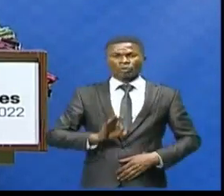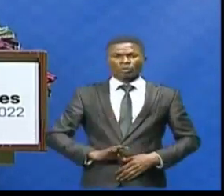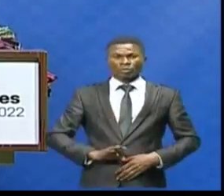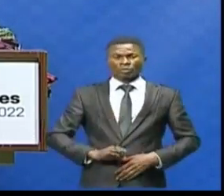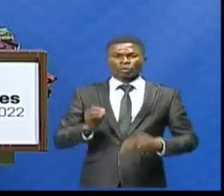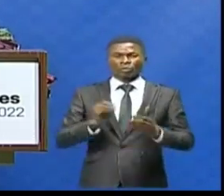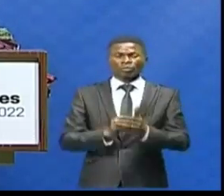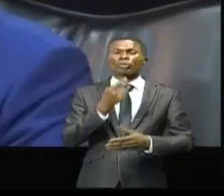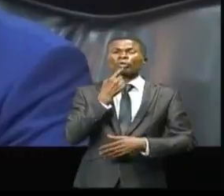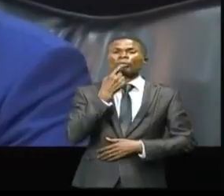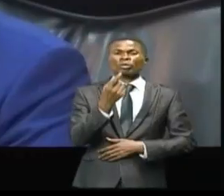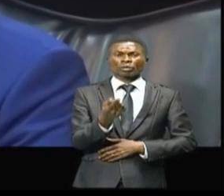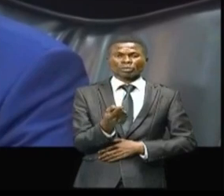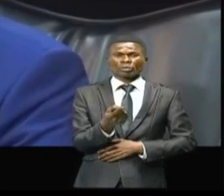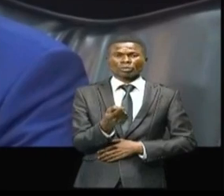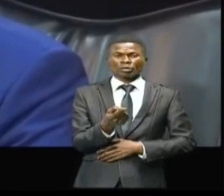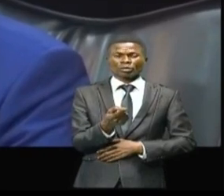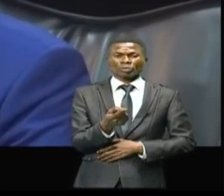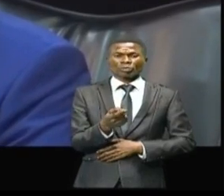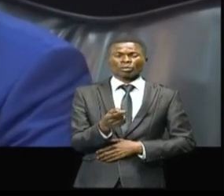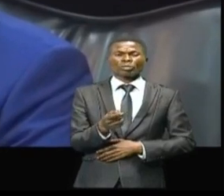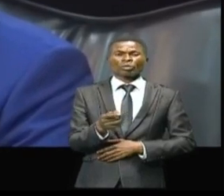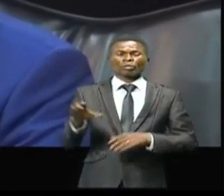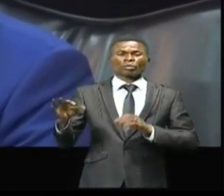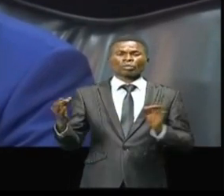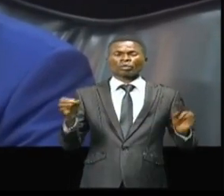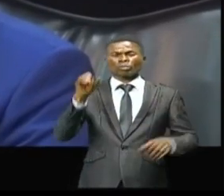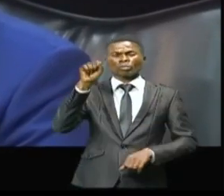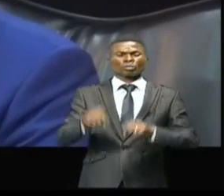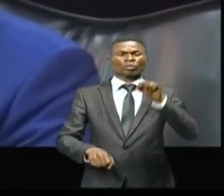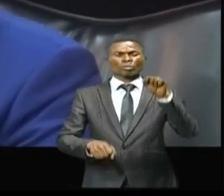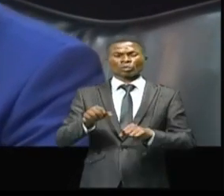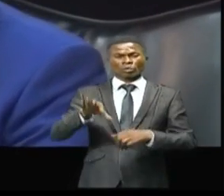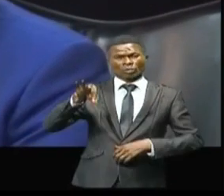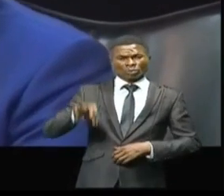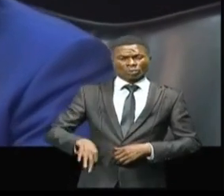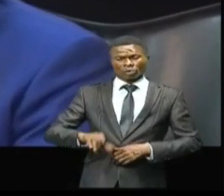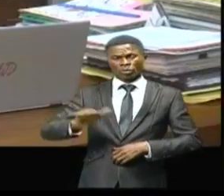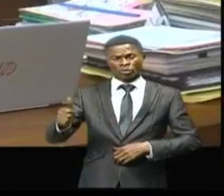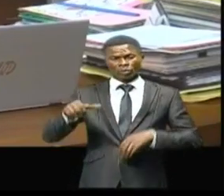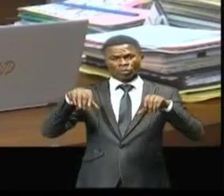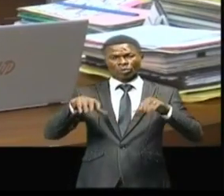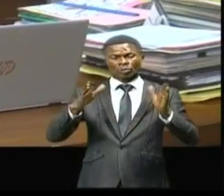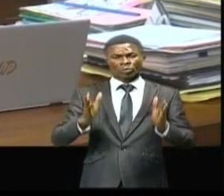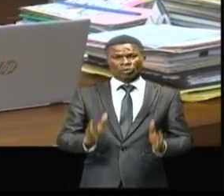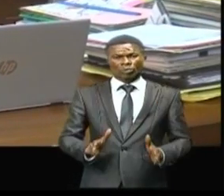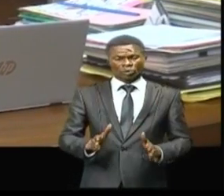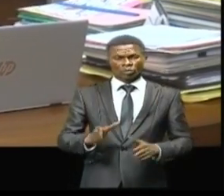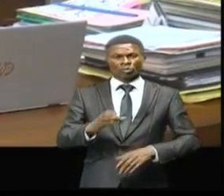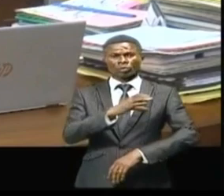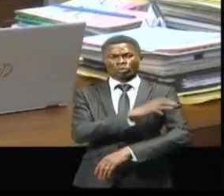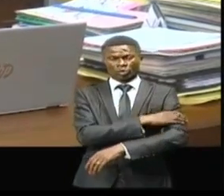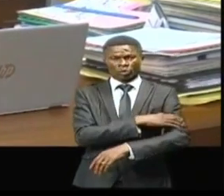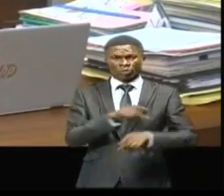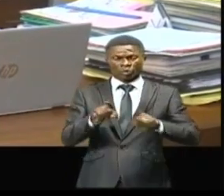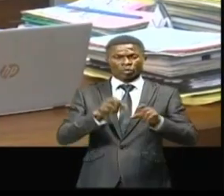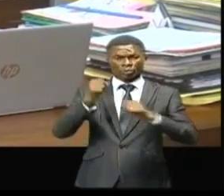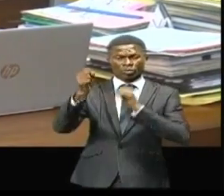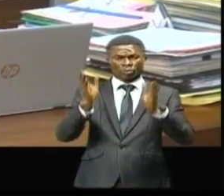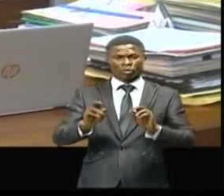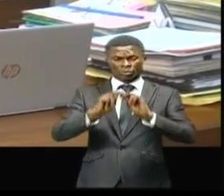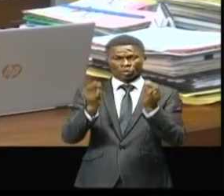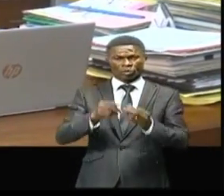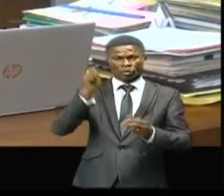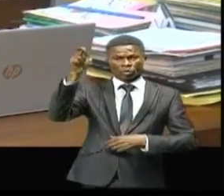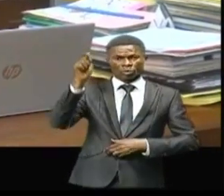il a également signalé la manifestation d'intérêt pour certains patriotes civils comme combattant des groupes